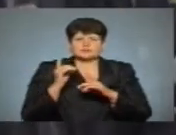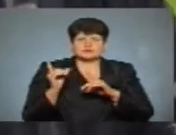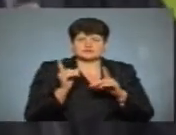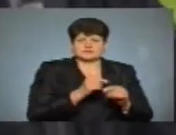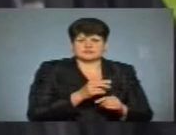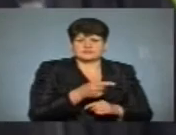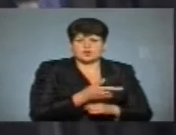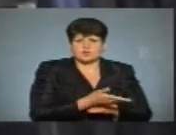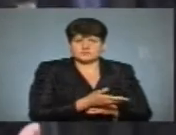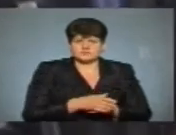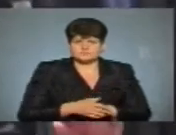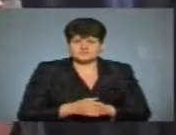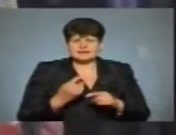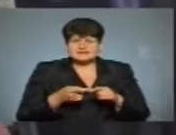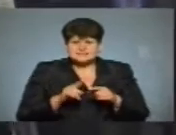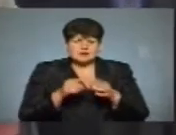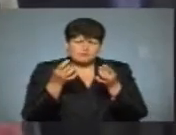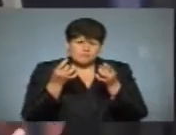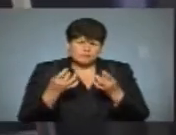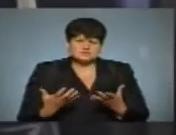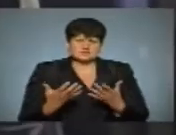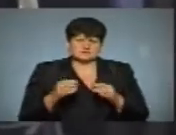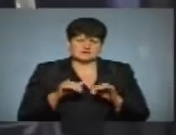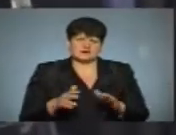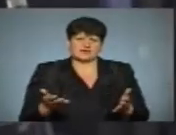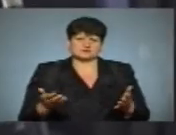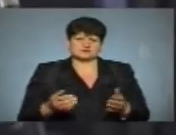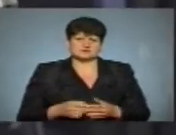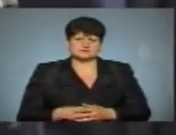йде в Тернопіль? Це от такі прості елементарні речі.